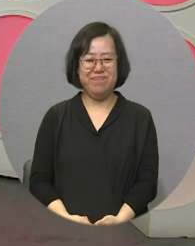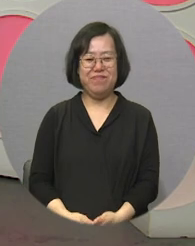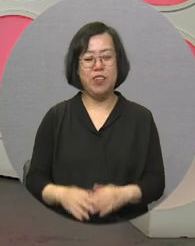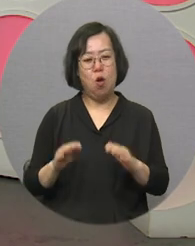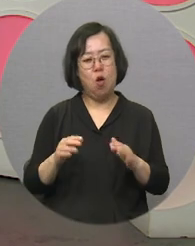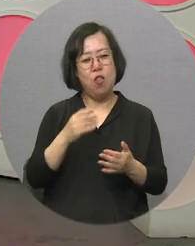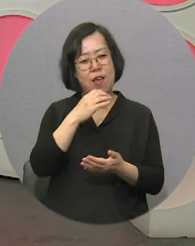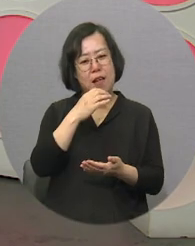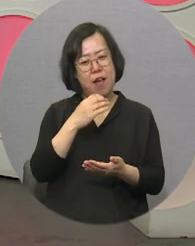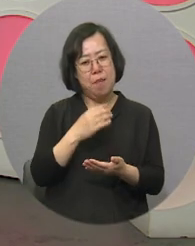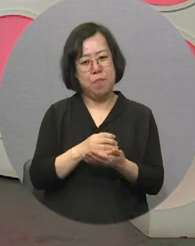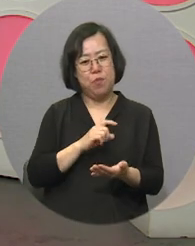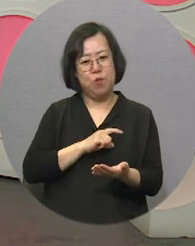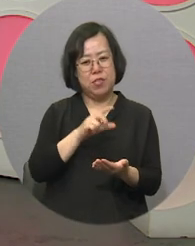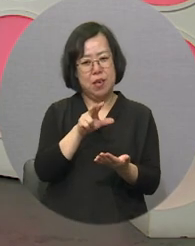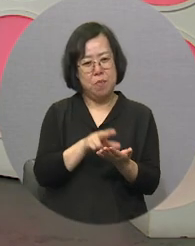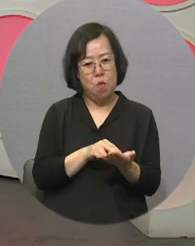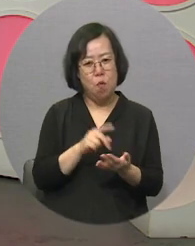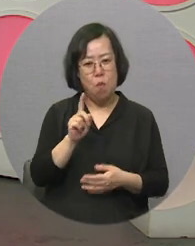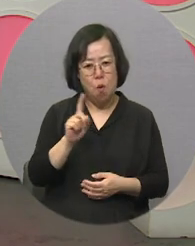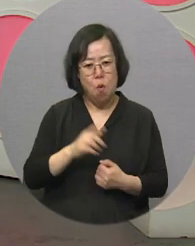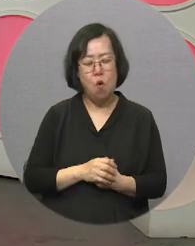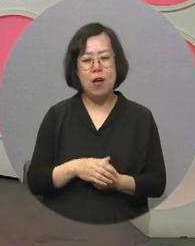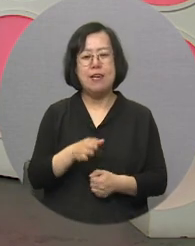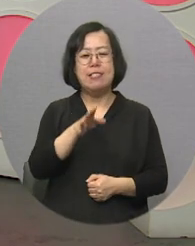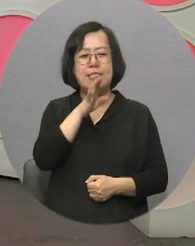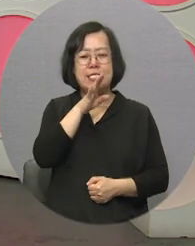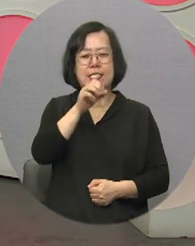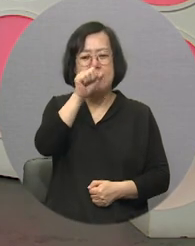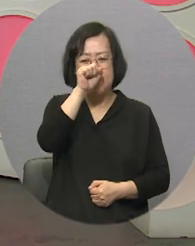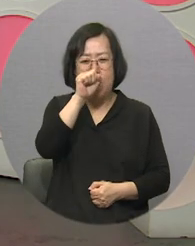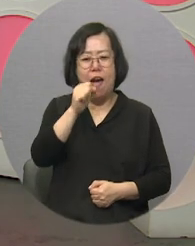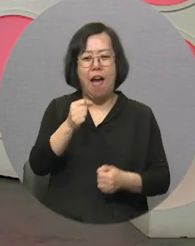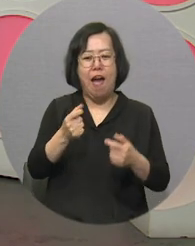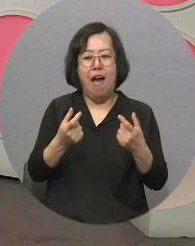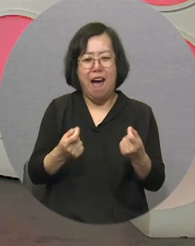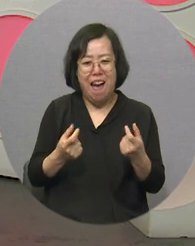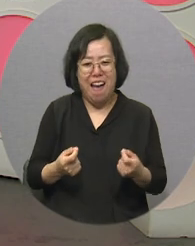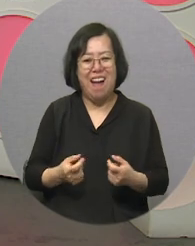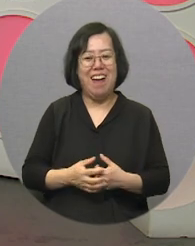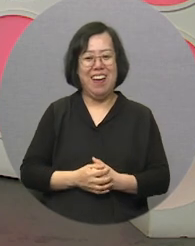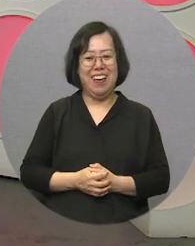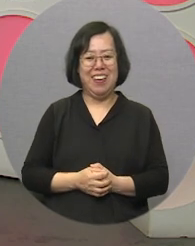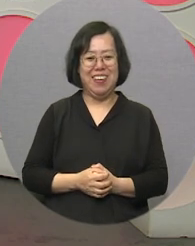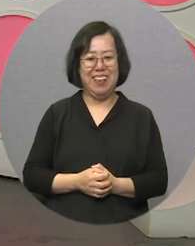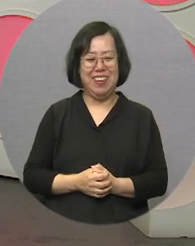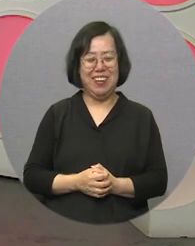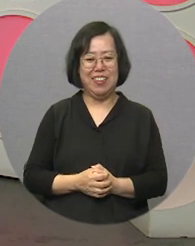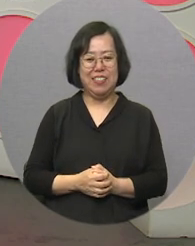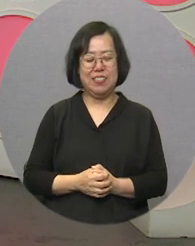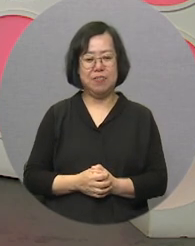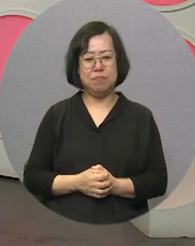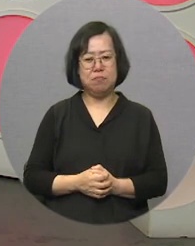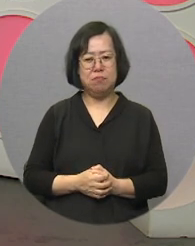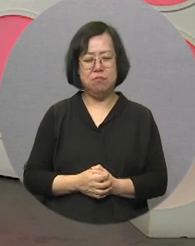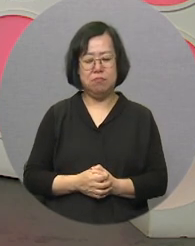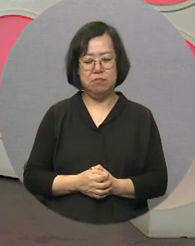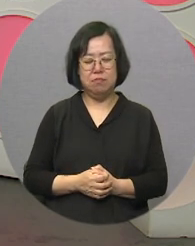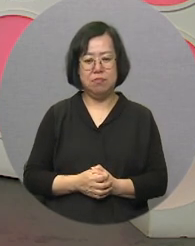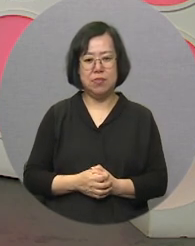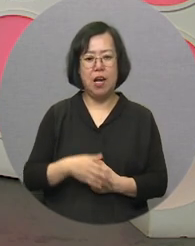오늘의 감동 사연 제목은요, 진짜 좋은 거요 인데요. 일찍 혼자